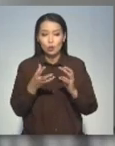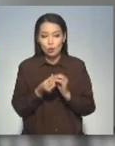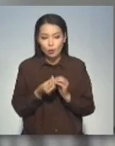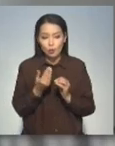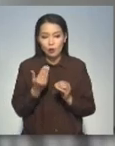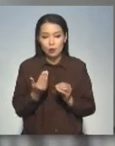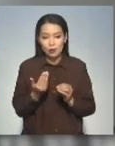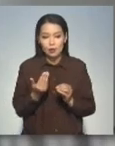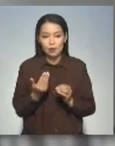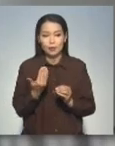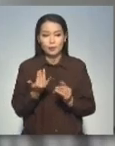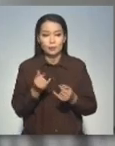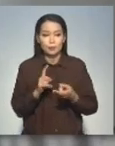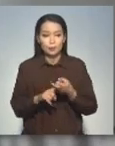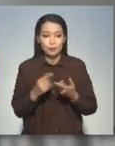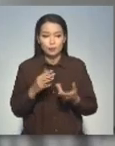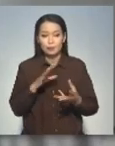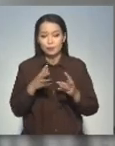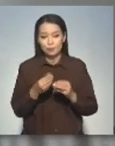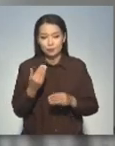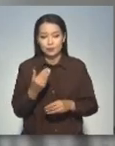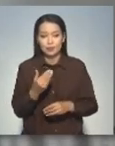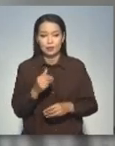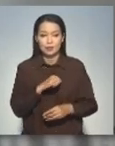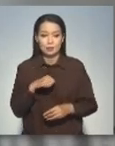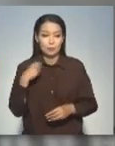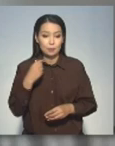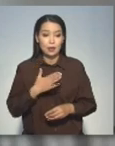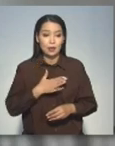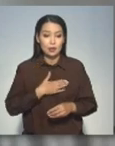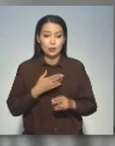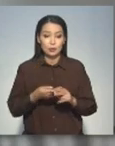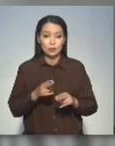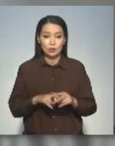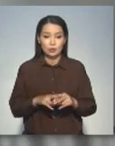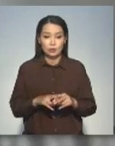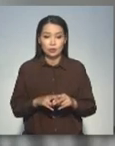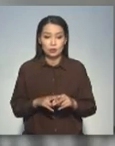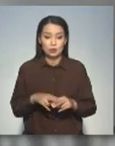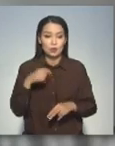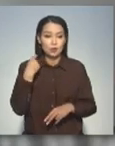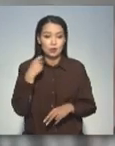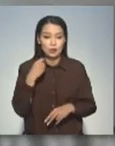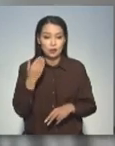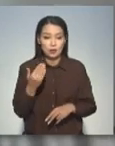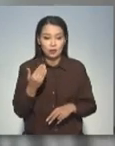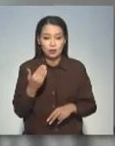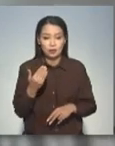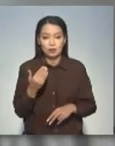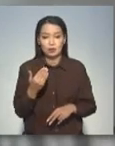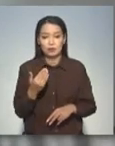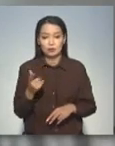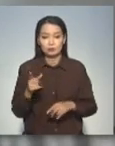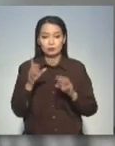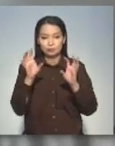по транзиту власти от себя к самому себе по которому президент уже по обновленной